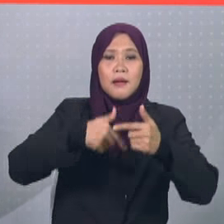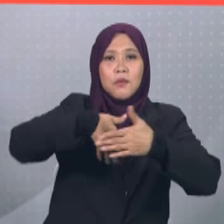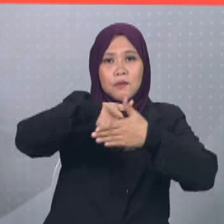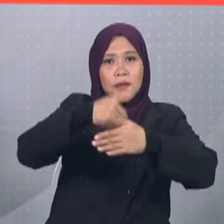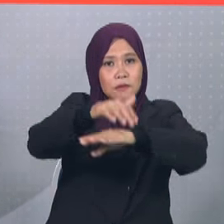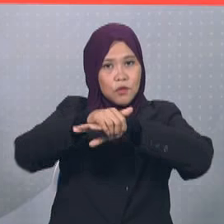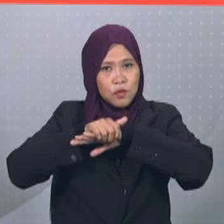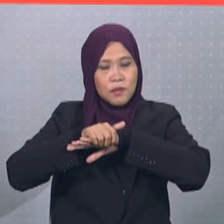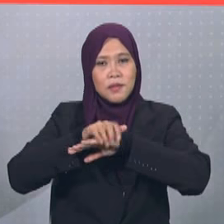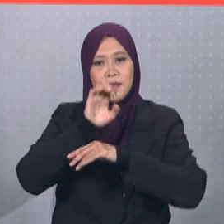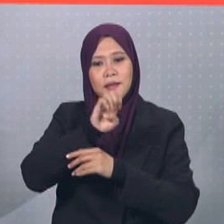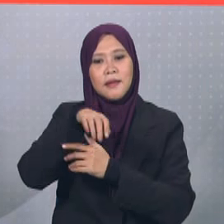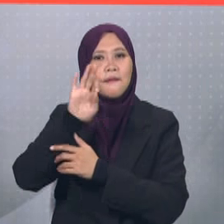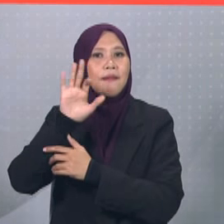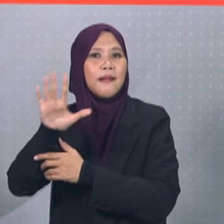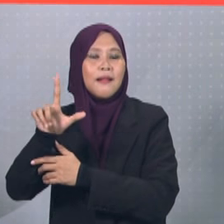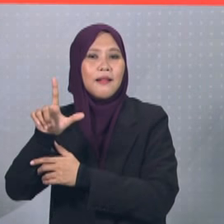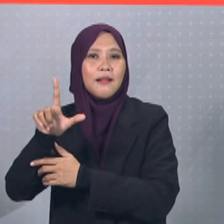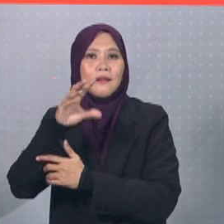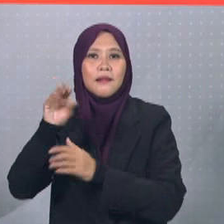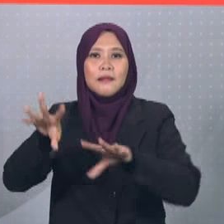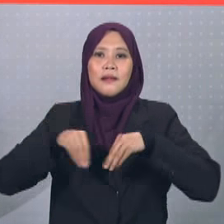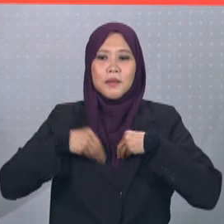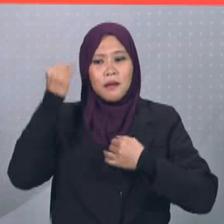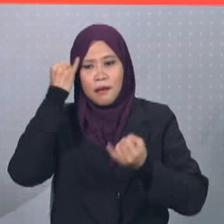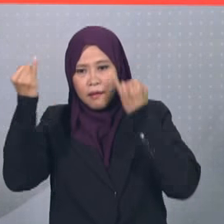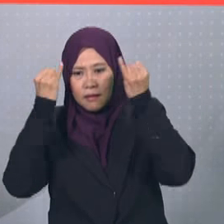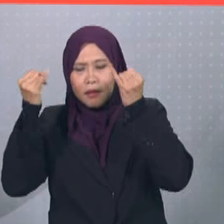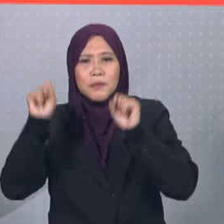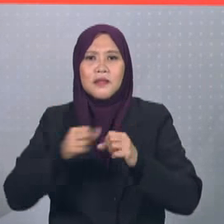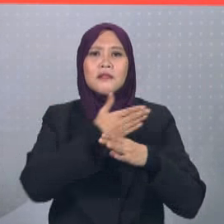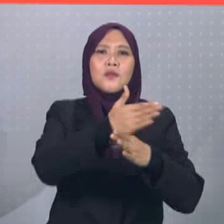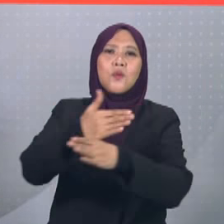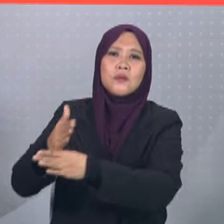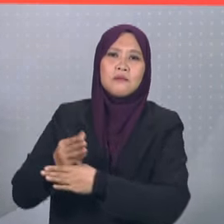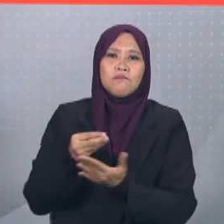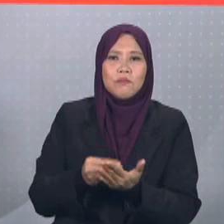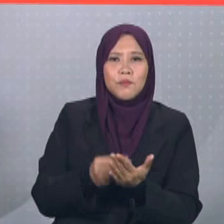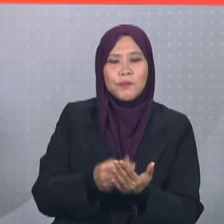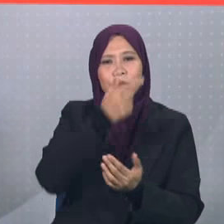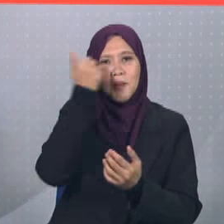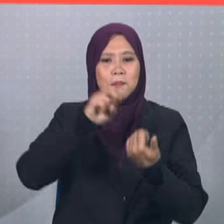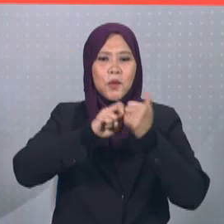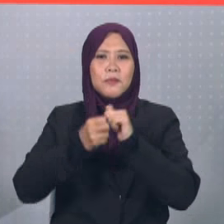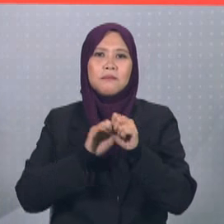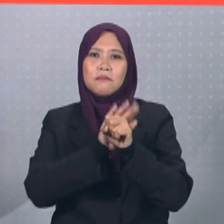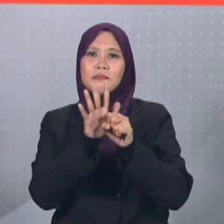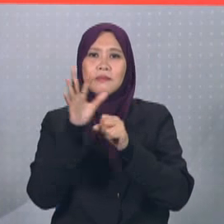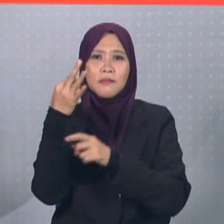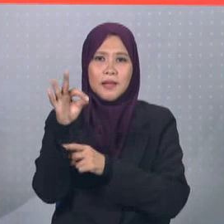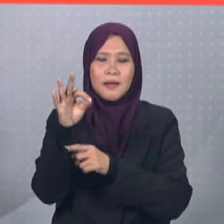Sepak Inggeris EFL dengan kesatuan pemain yang menerima pandangan mereka perlu berkongsi tekanan kewangan ekoran wabak